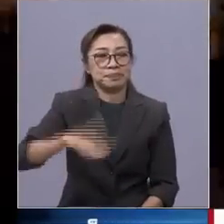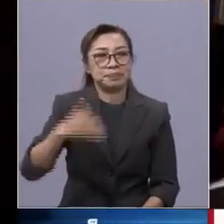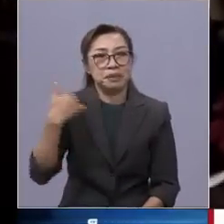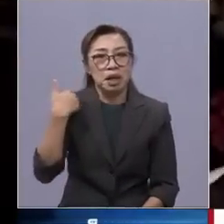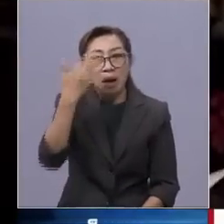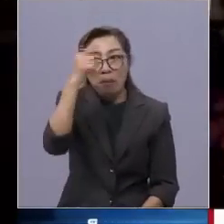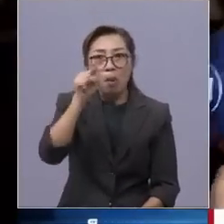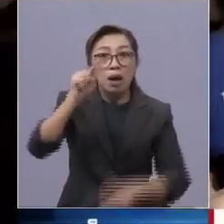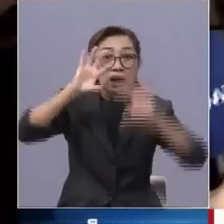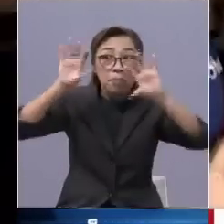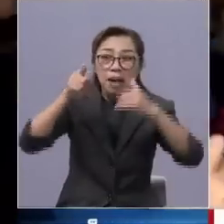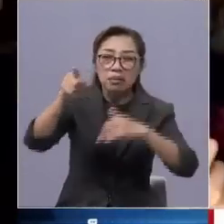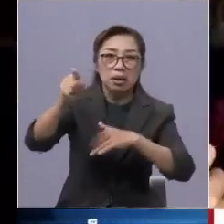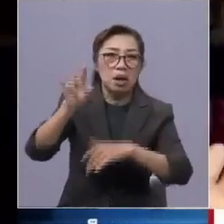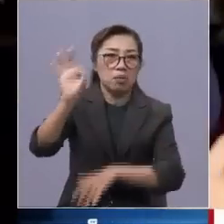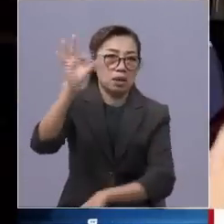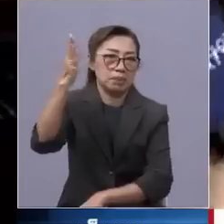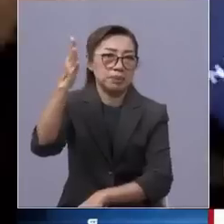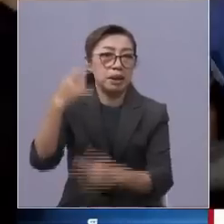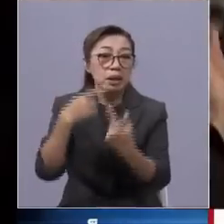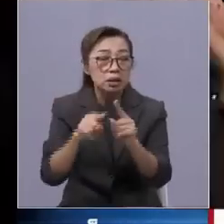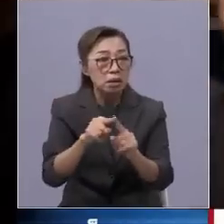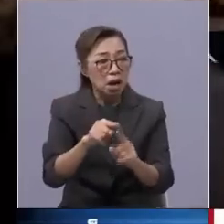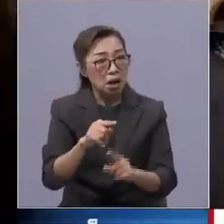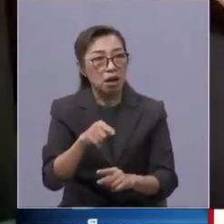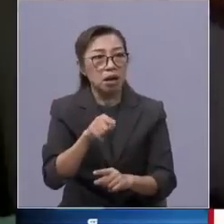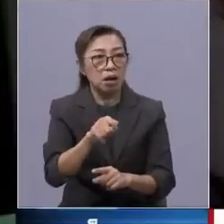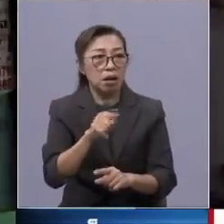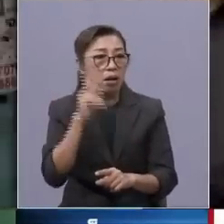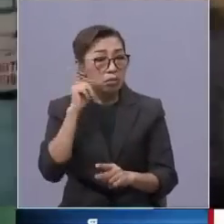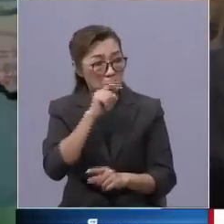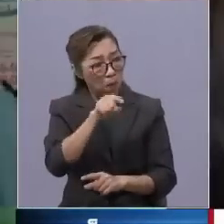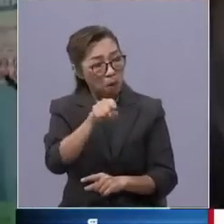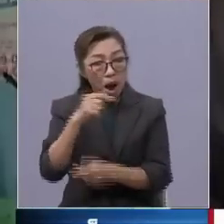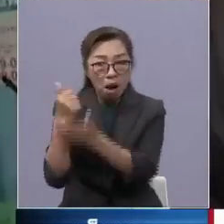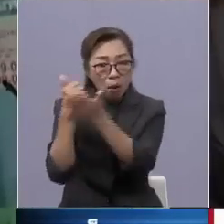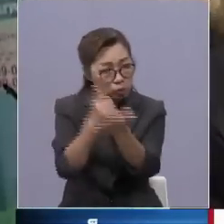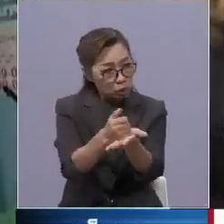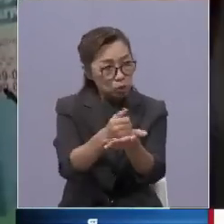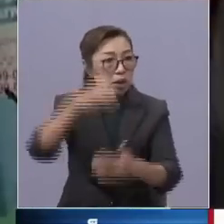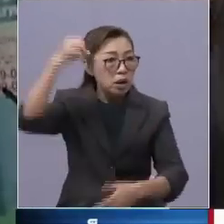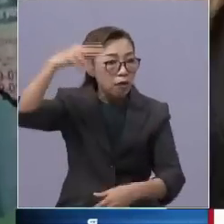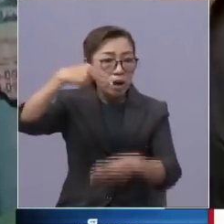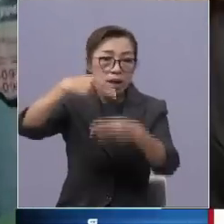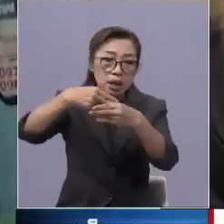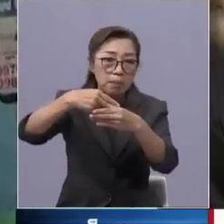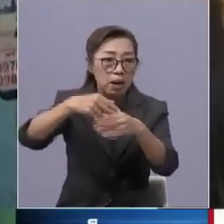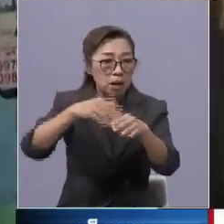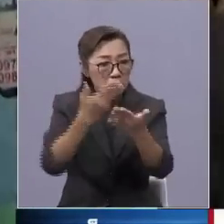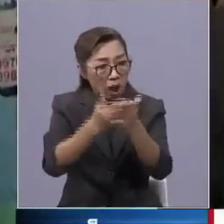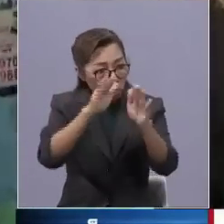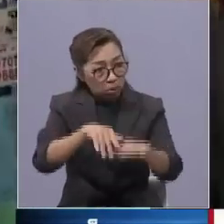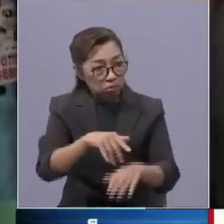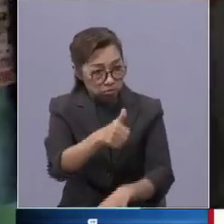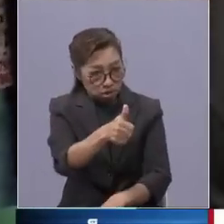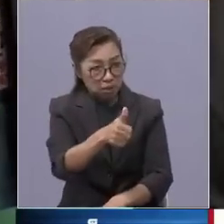ะว่าไม่ได้เลือกมาค่ะ แต่ว่าตอนนี้อย่างเขาประกาศนะคะว่าเขาจะลดค่าไฟเลยลดค่าน้ำมันเลยอย่างเงี้ยไม่ดีหร